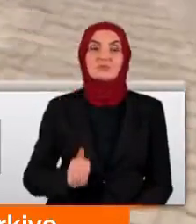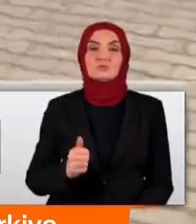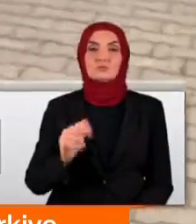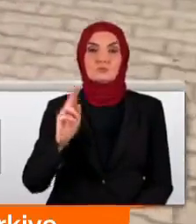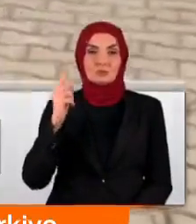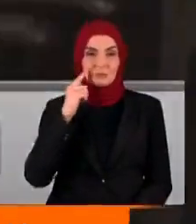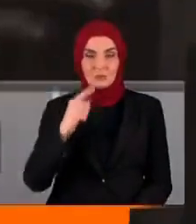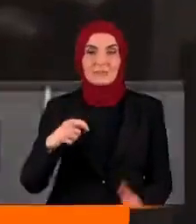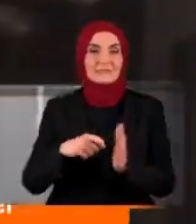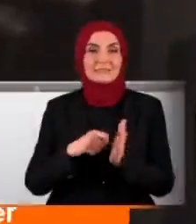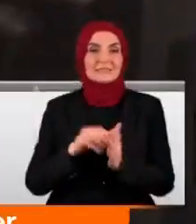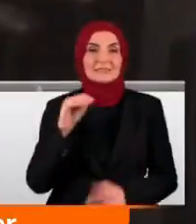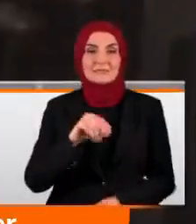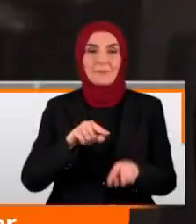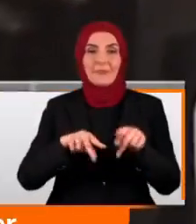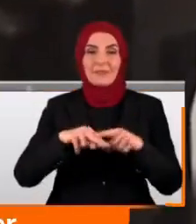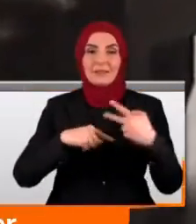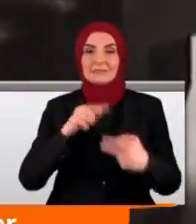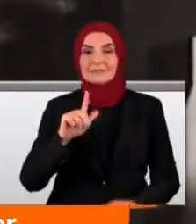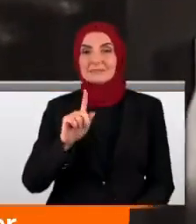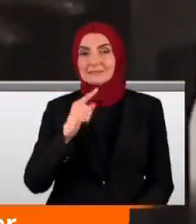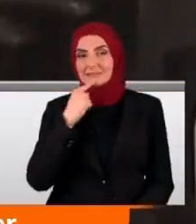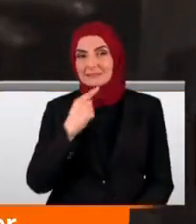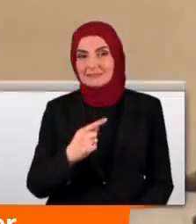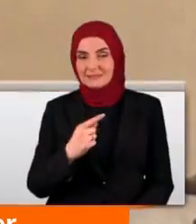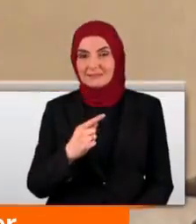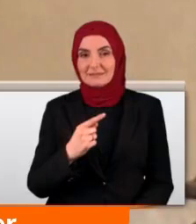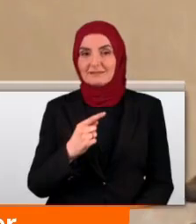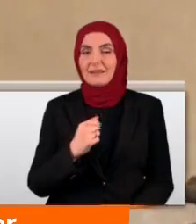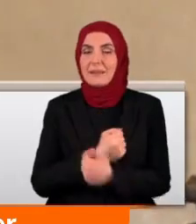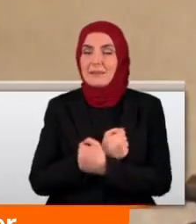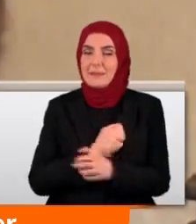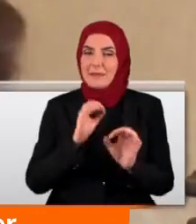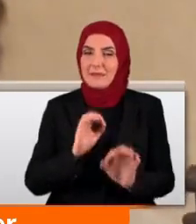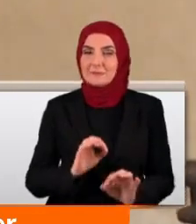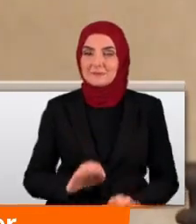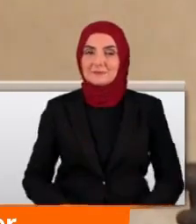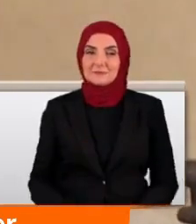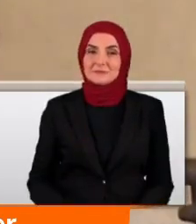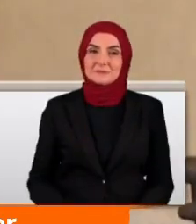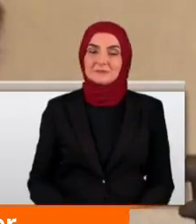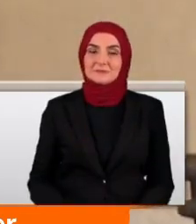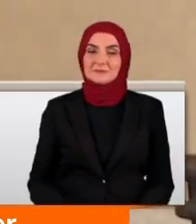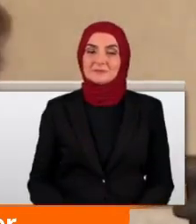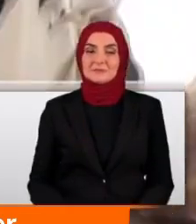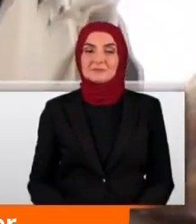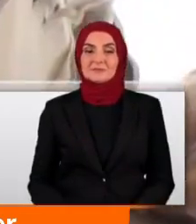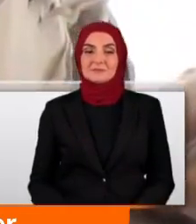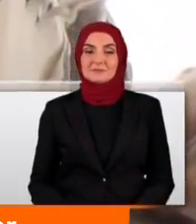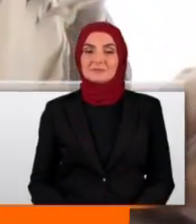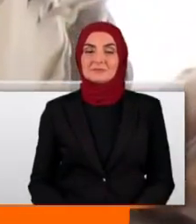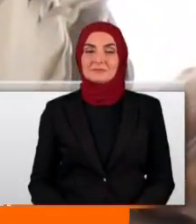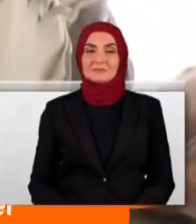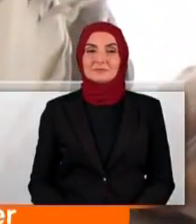verdi. Gözü gibi bakıyor, bir an olsun kucağından indirmiyor. Nazlı. Nazlıcığım.